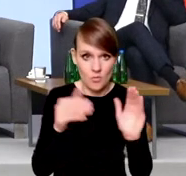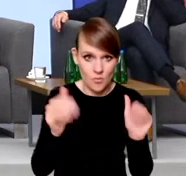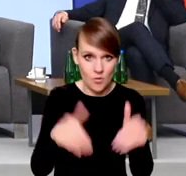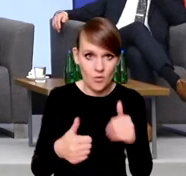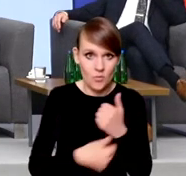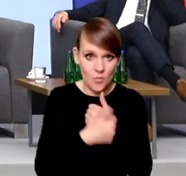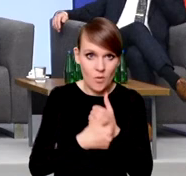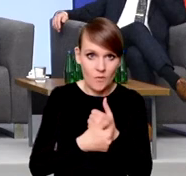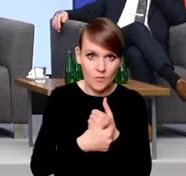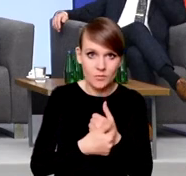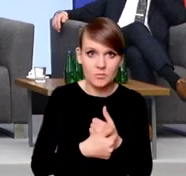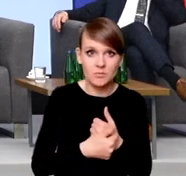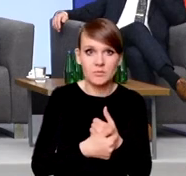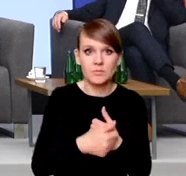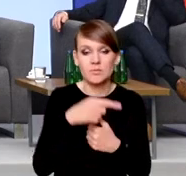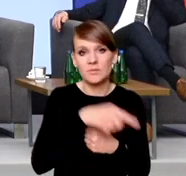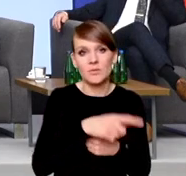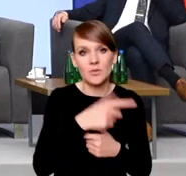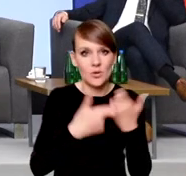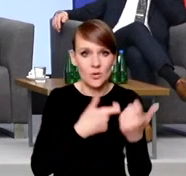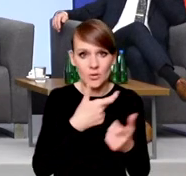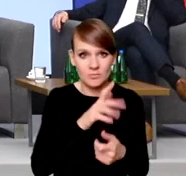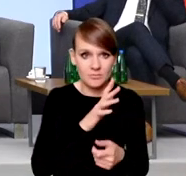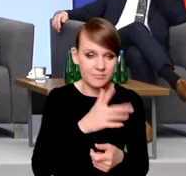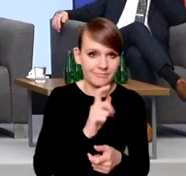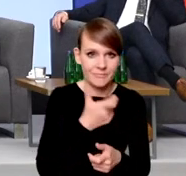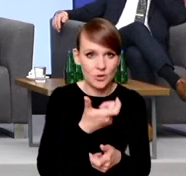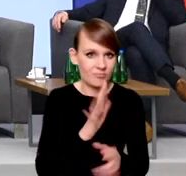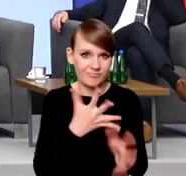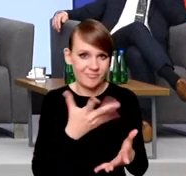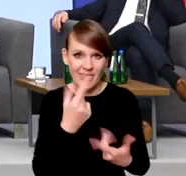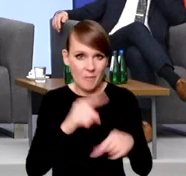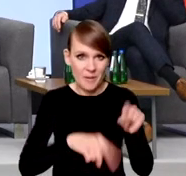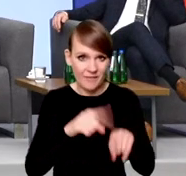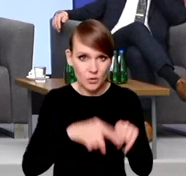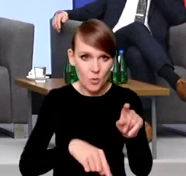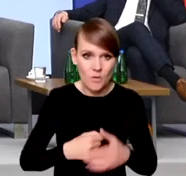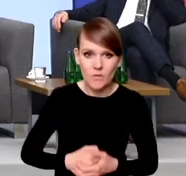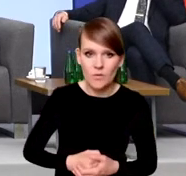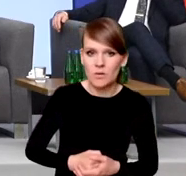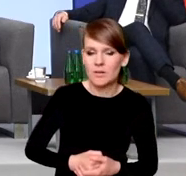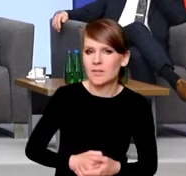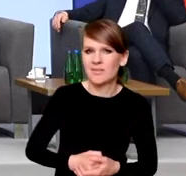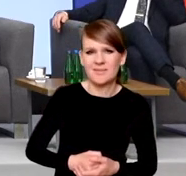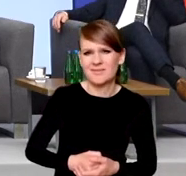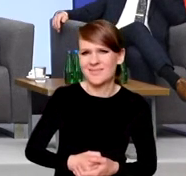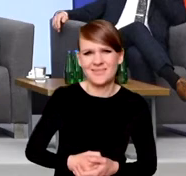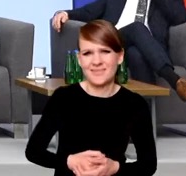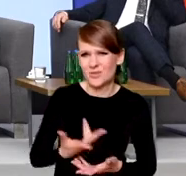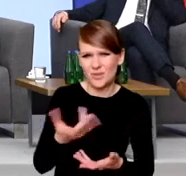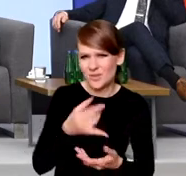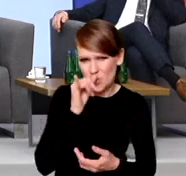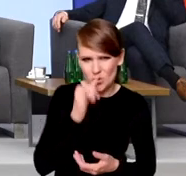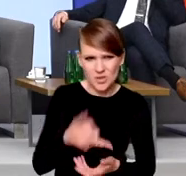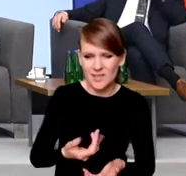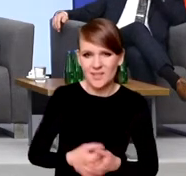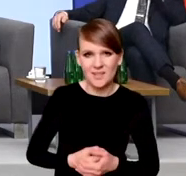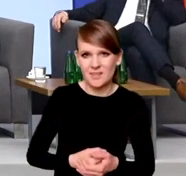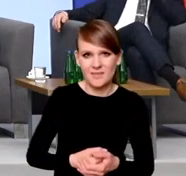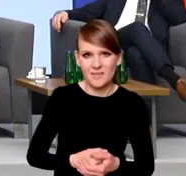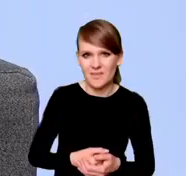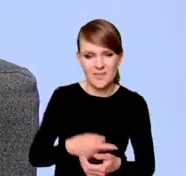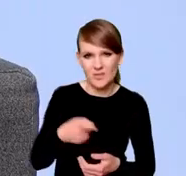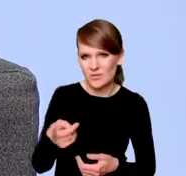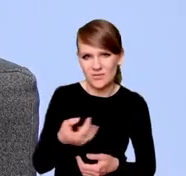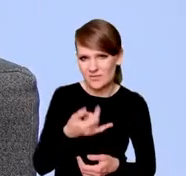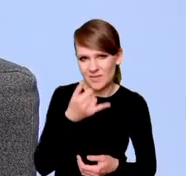właśnie nieprawidłowości. Znaczy nie, no, do nieprawidłowości nie może nie być. Może. To nie może być, to na pewno nie